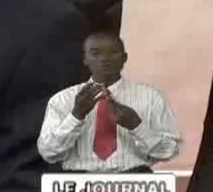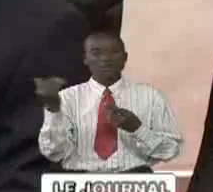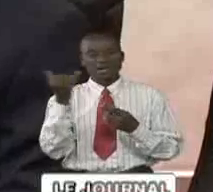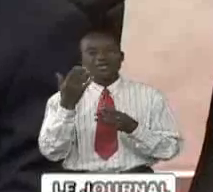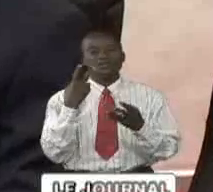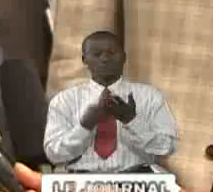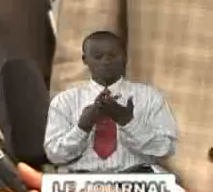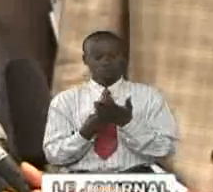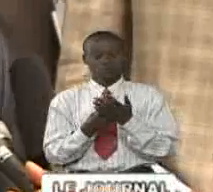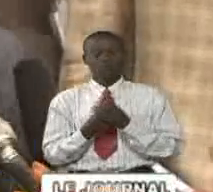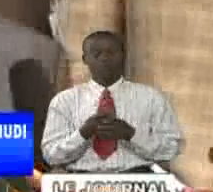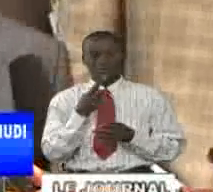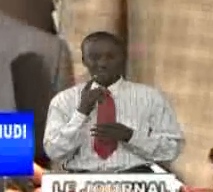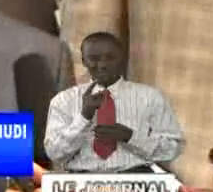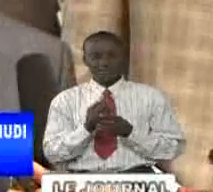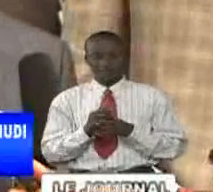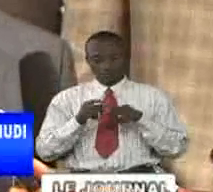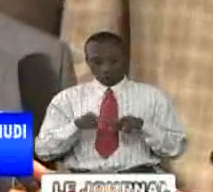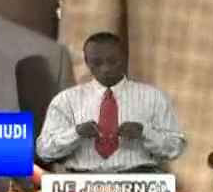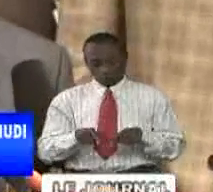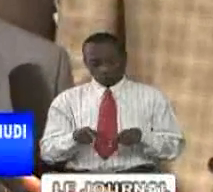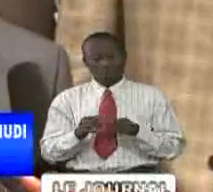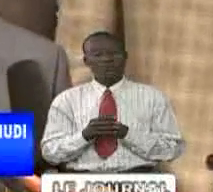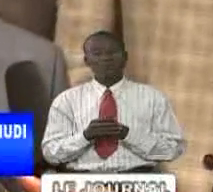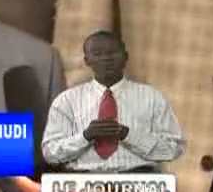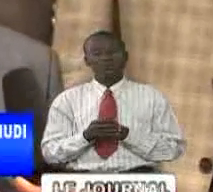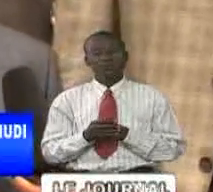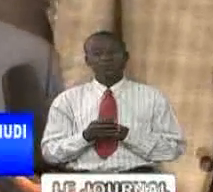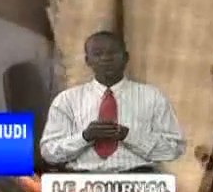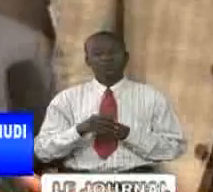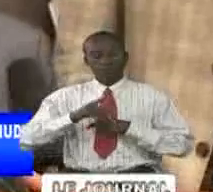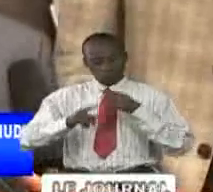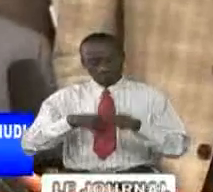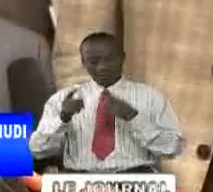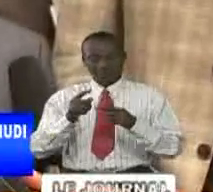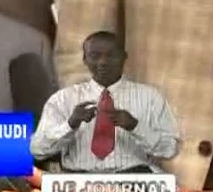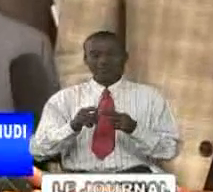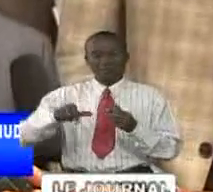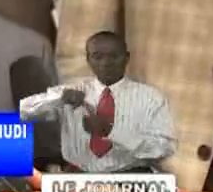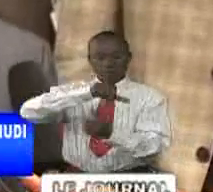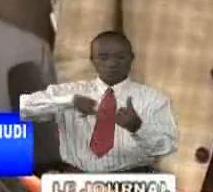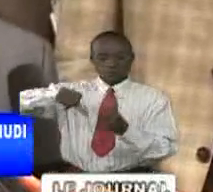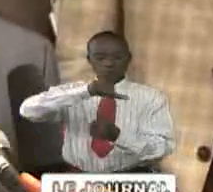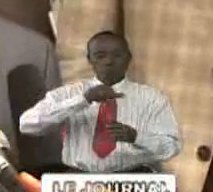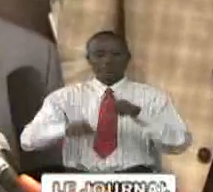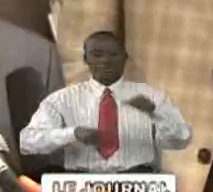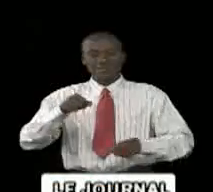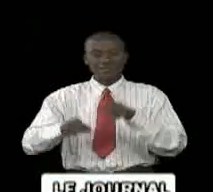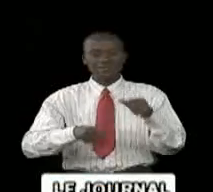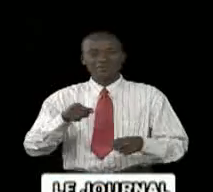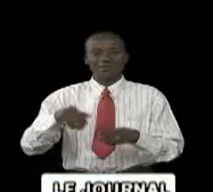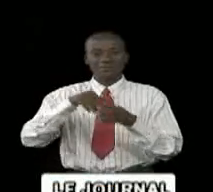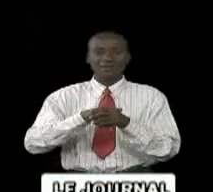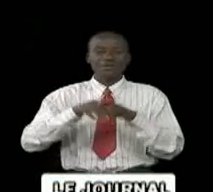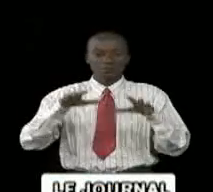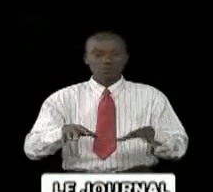déjà dès ce 10 avril, il y aura l'annonce du tour cycliste sur l'ensemble du territoire national.